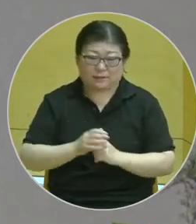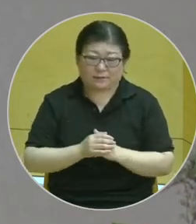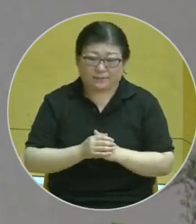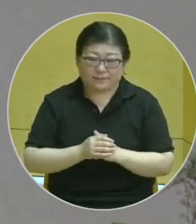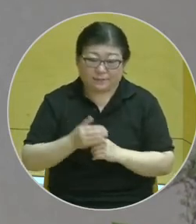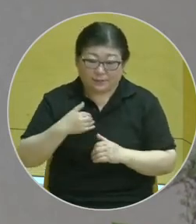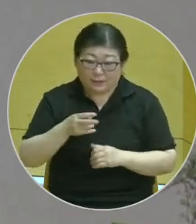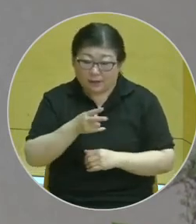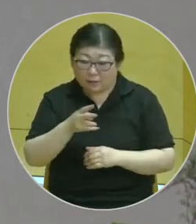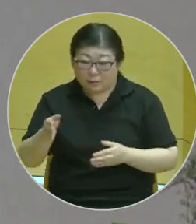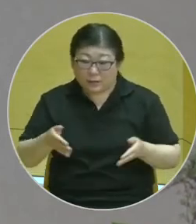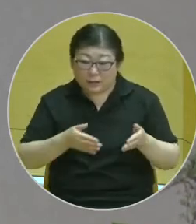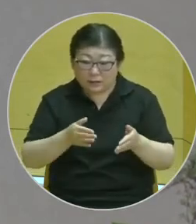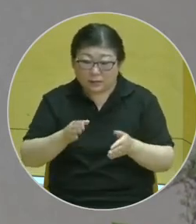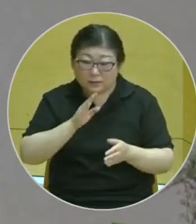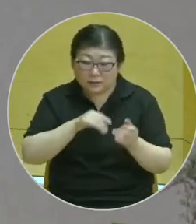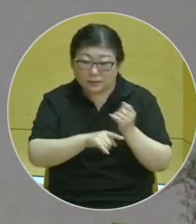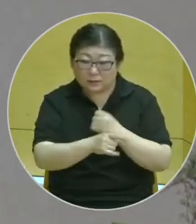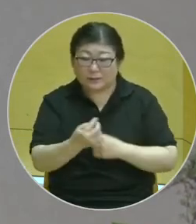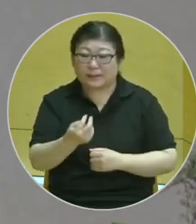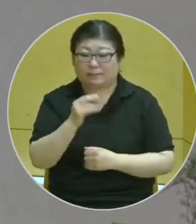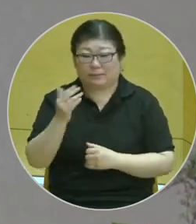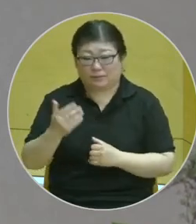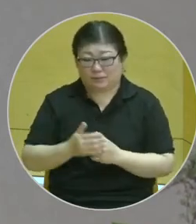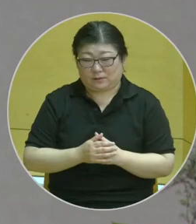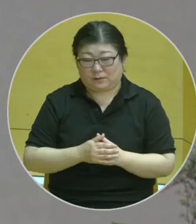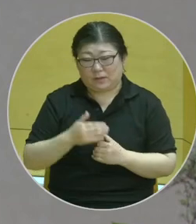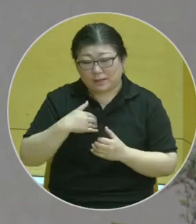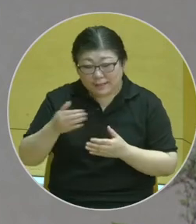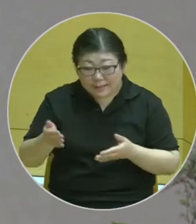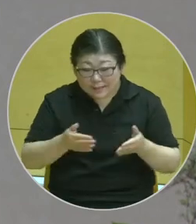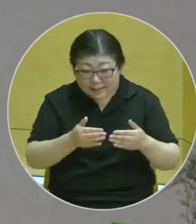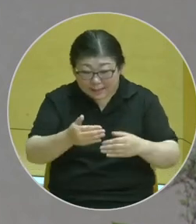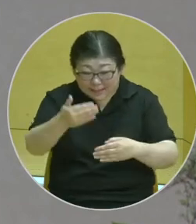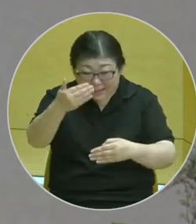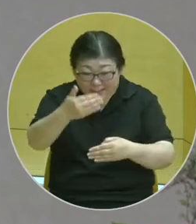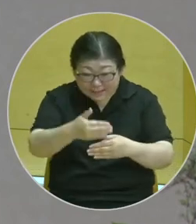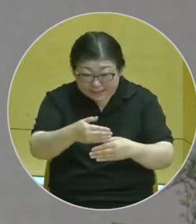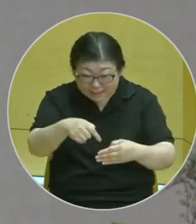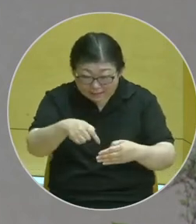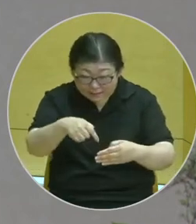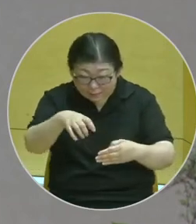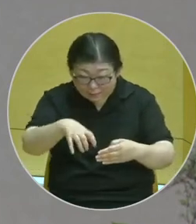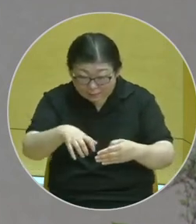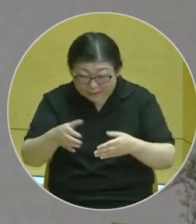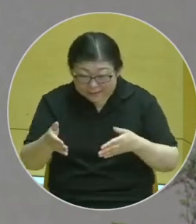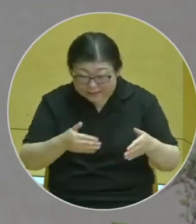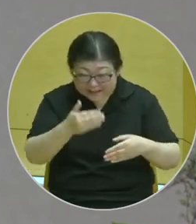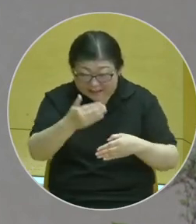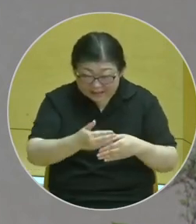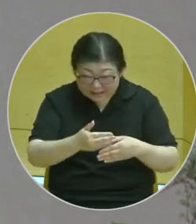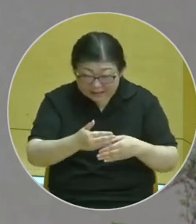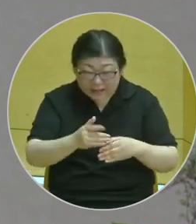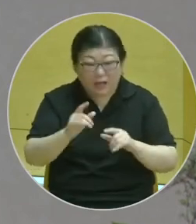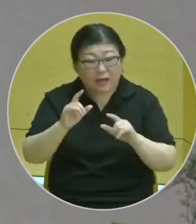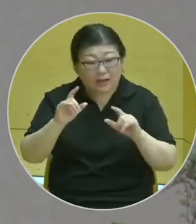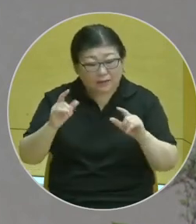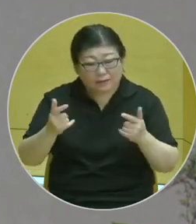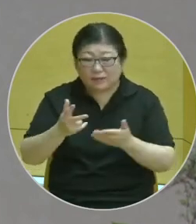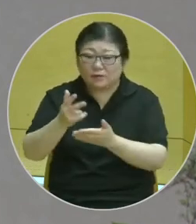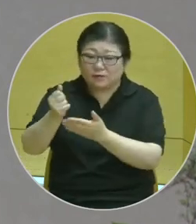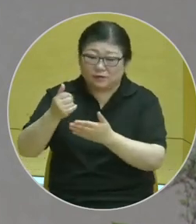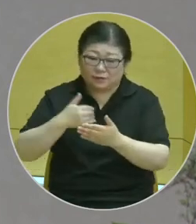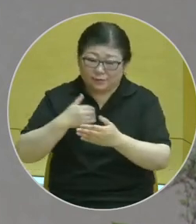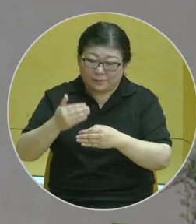진리요 생명이니 내 길이 끝난 되서 길이 끝나는 것이 아니라 주님이 내 인생의 길이 되신